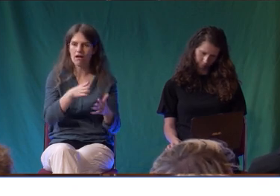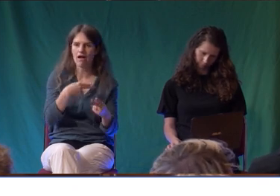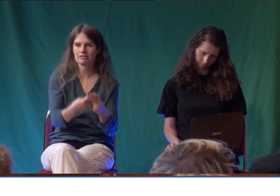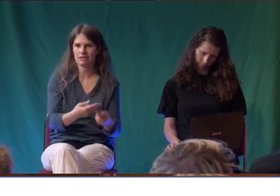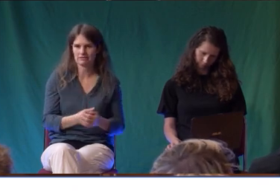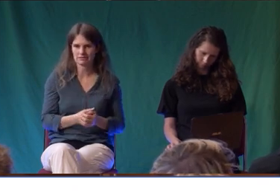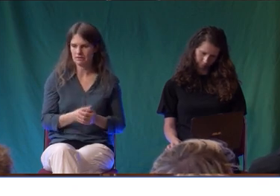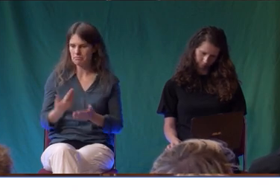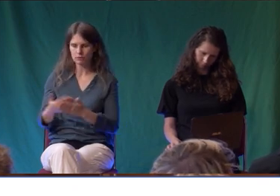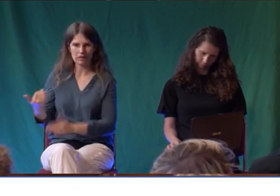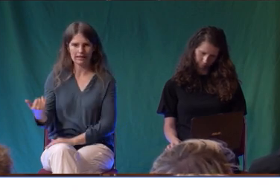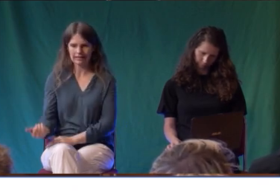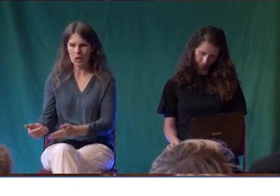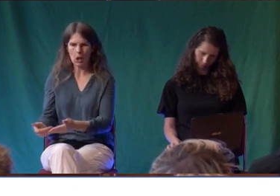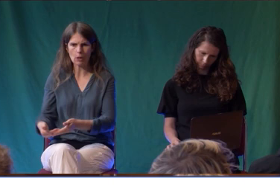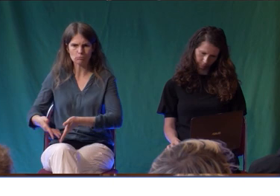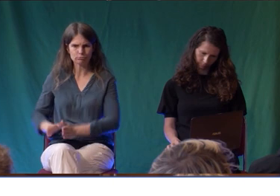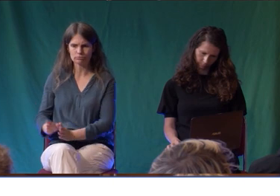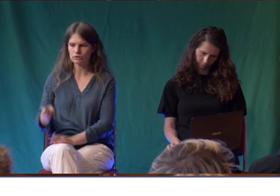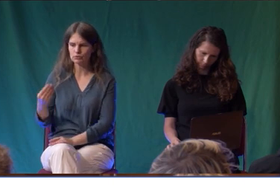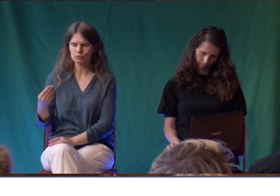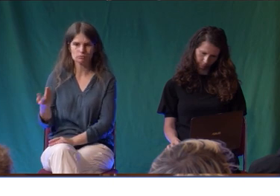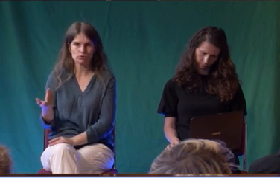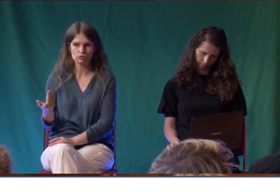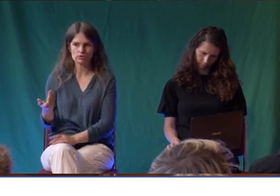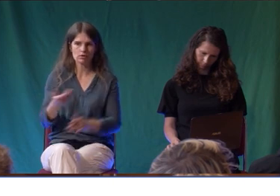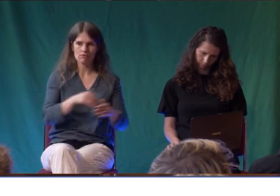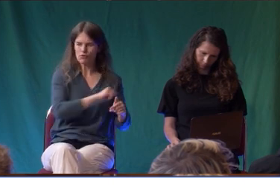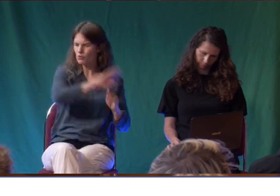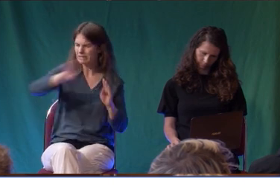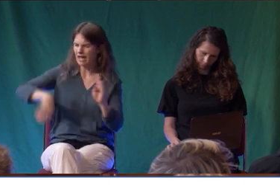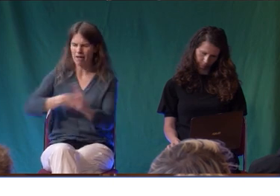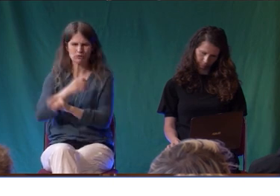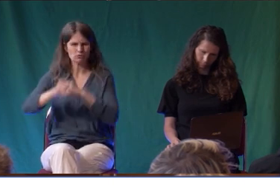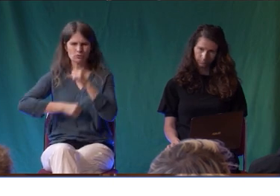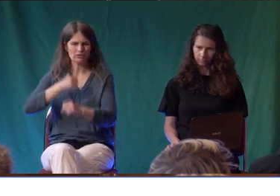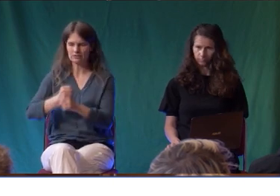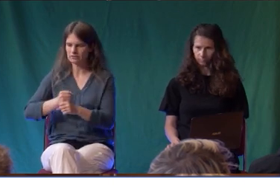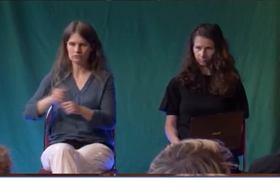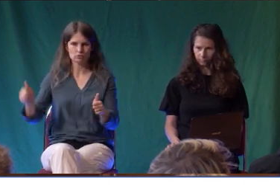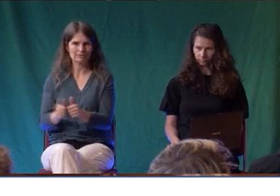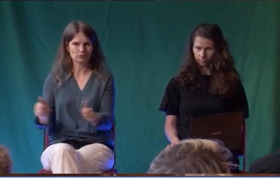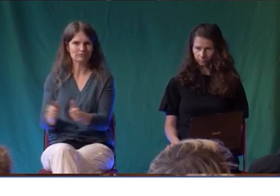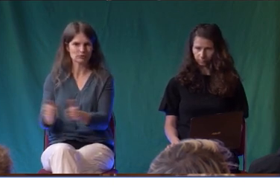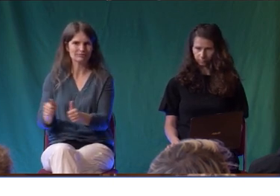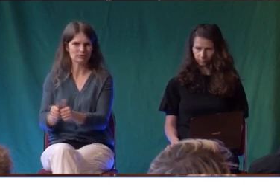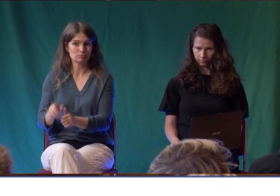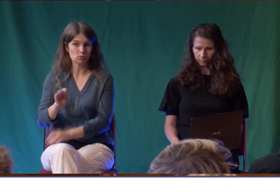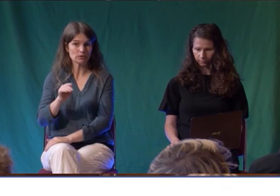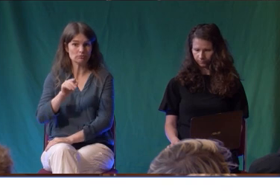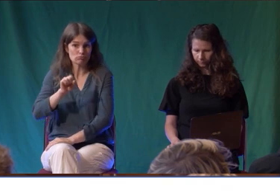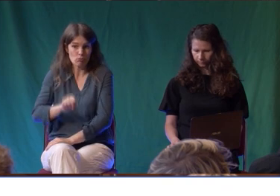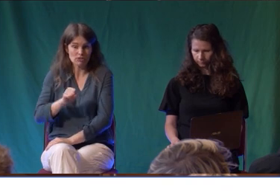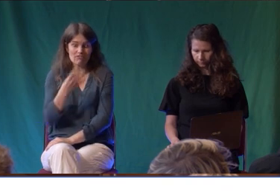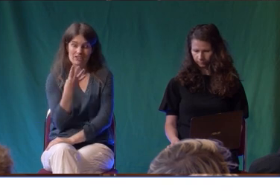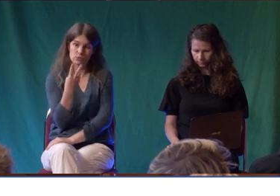klein ist kurz nach der Geburt leben die meisten Kinder den ganzen Tag mit den Eltern zusammen zu Hause da kann das schon mal 24 Stunden sein